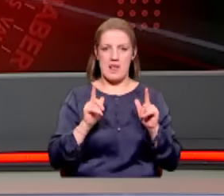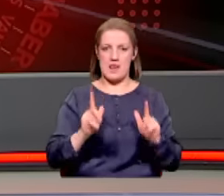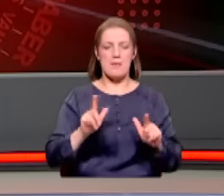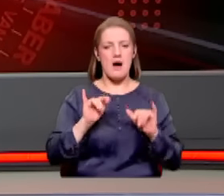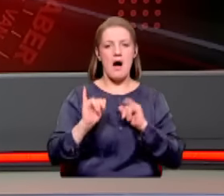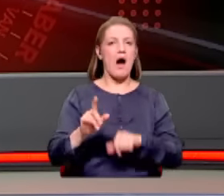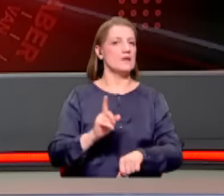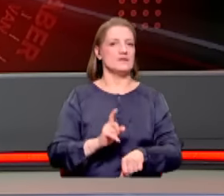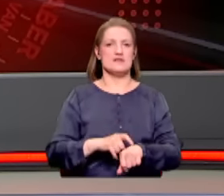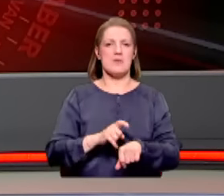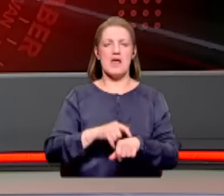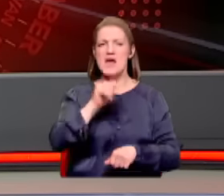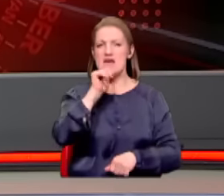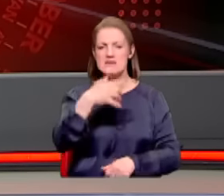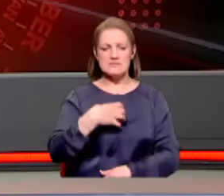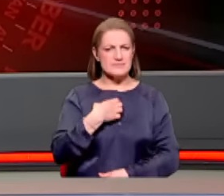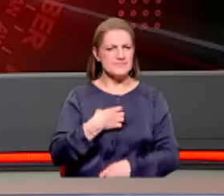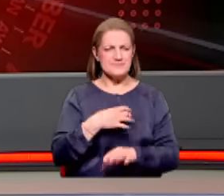aynı zamanda da hiç